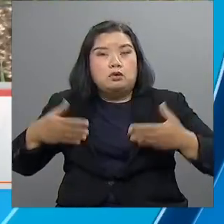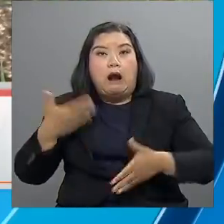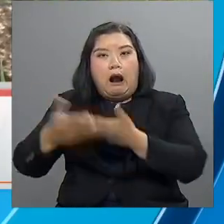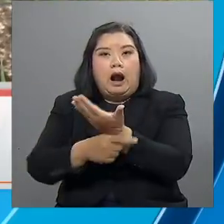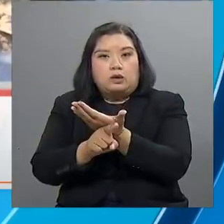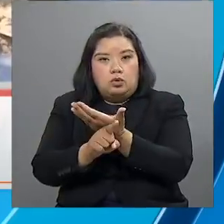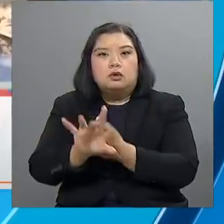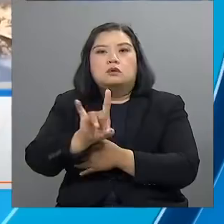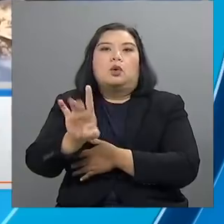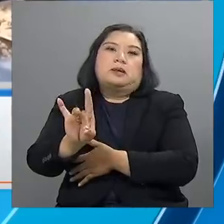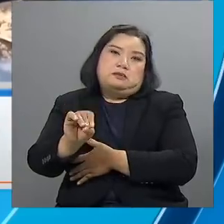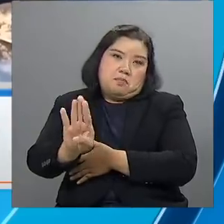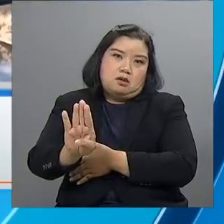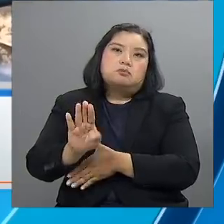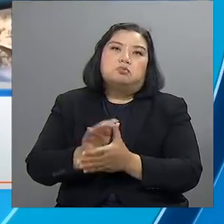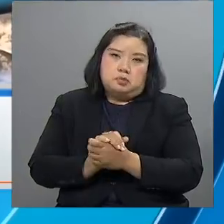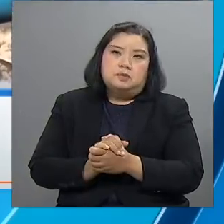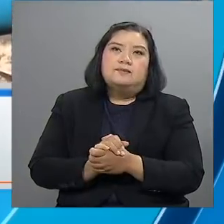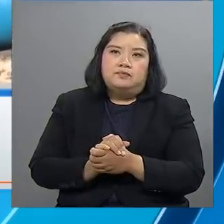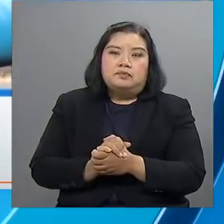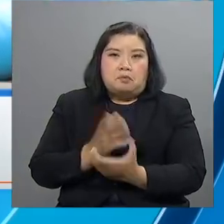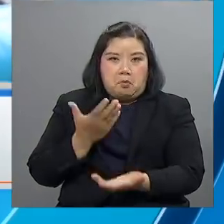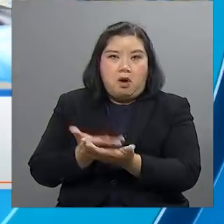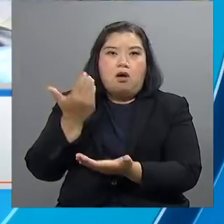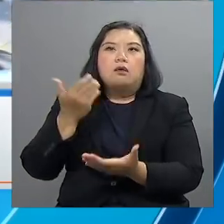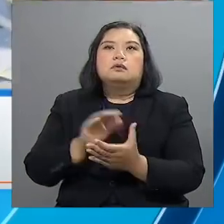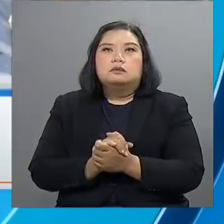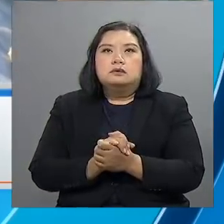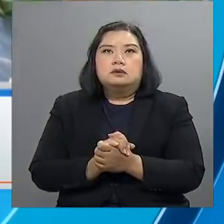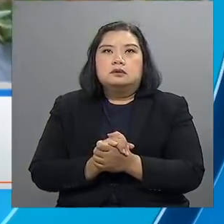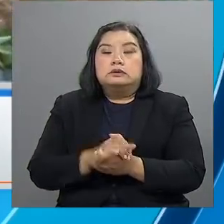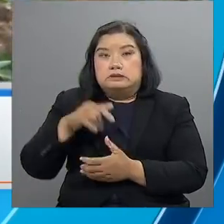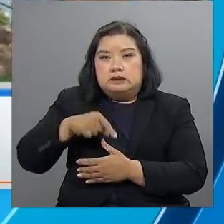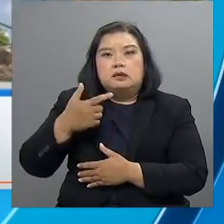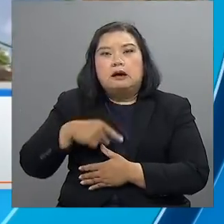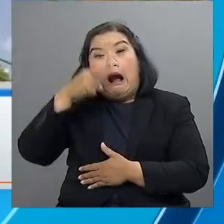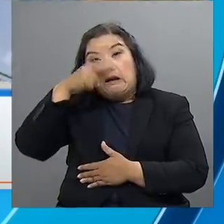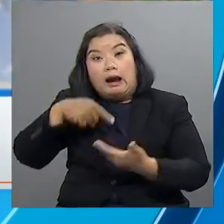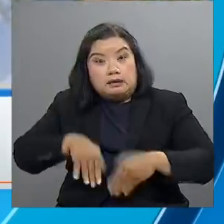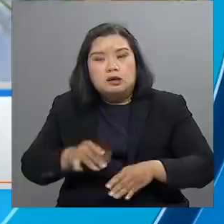บาทที่ผ่านมานะราคาค่อนข้างสูง เมืองไทยมันเมืองยำเมืองแซบเมืองแกง ใช่ต้องใส่พริกไง ต้อง